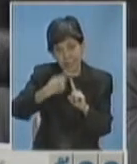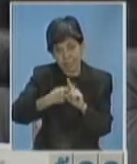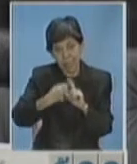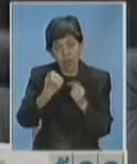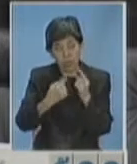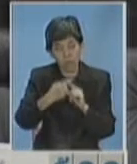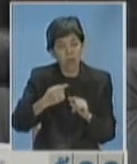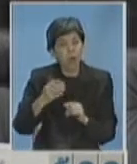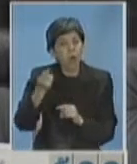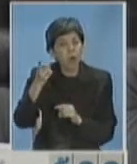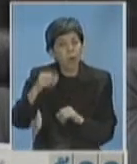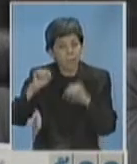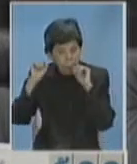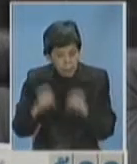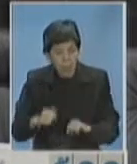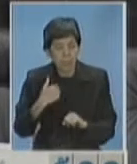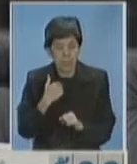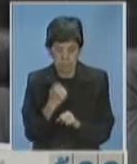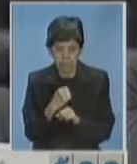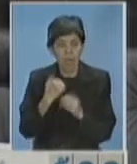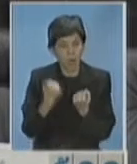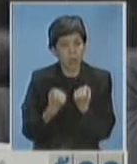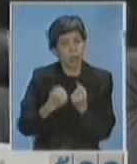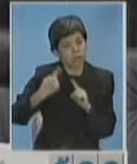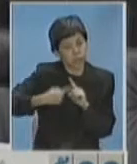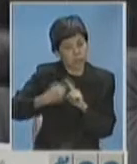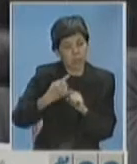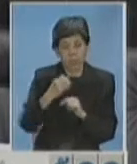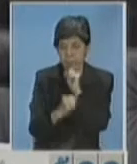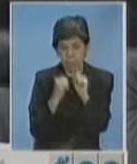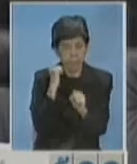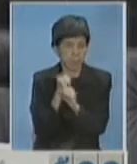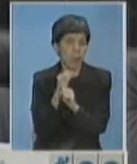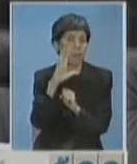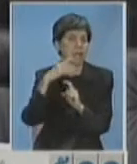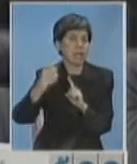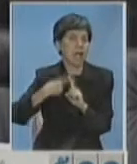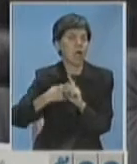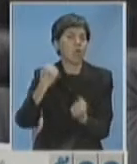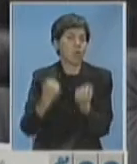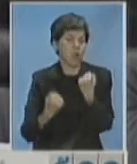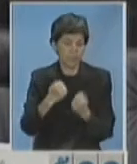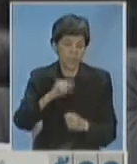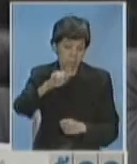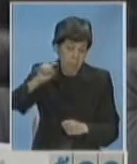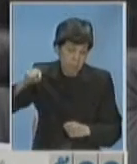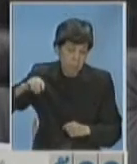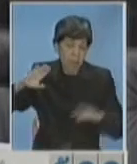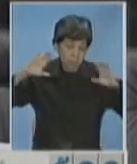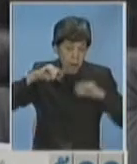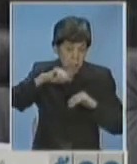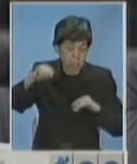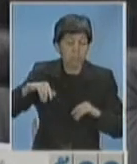มีมติครม.เนี่ยปัจจุบันให้มีการเช่ารถยนต์เนี่ย5 ปีนะคะแต่ว่าหลายที่นะคะก็